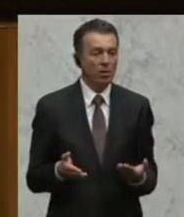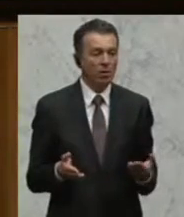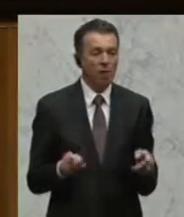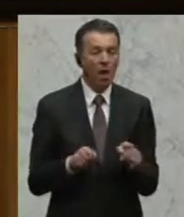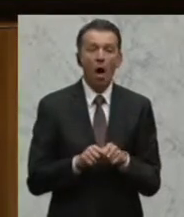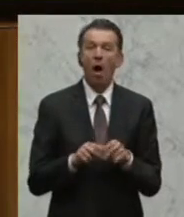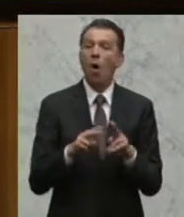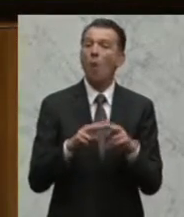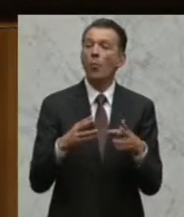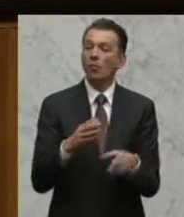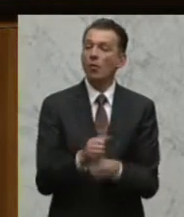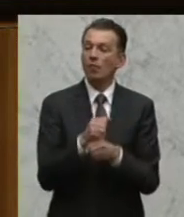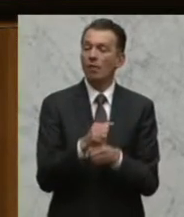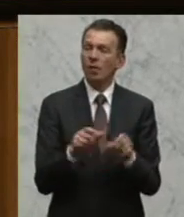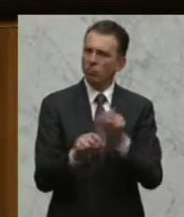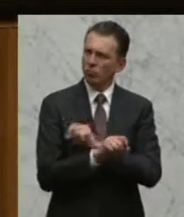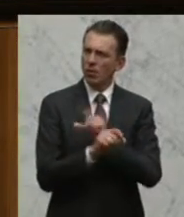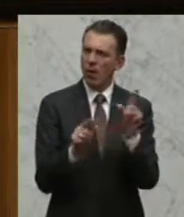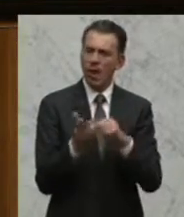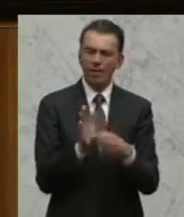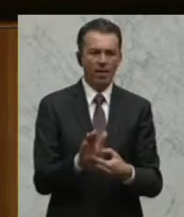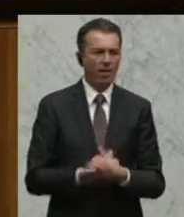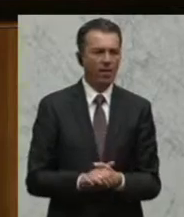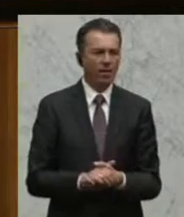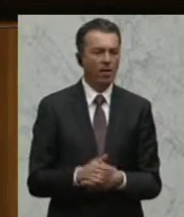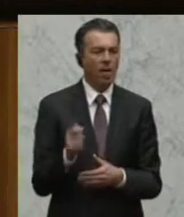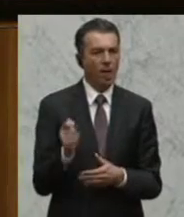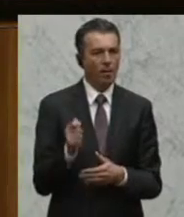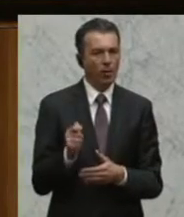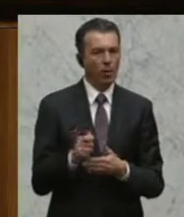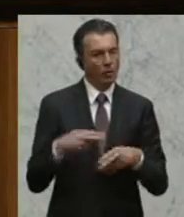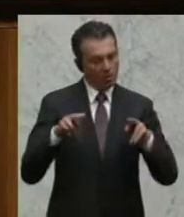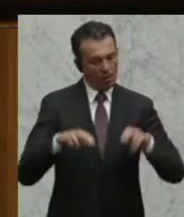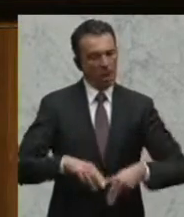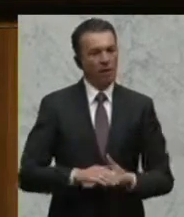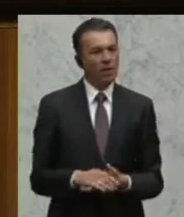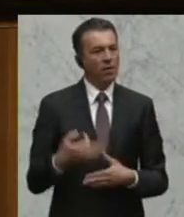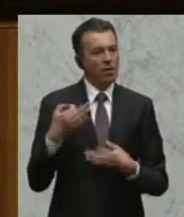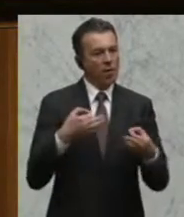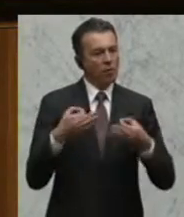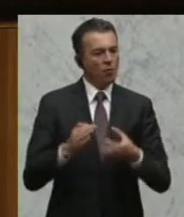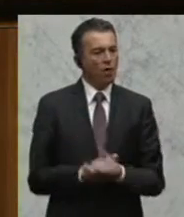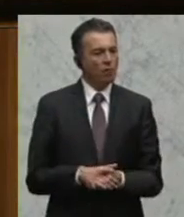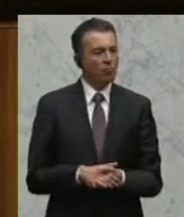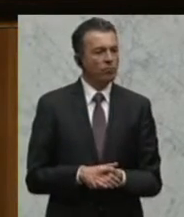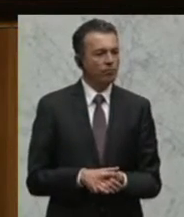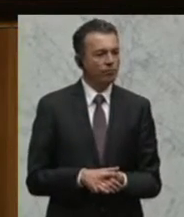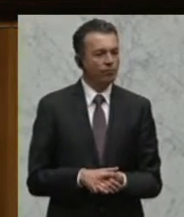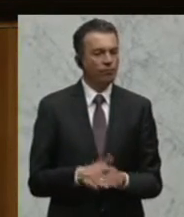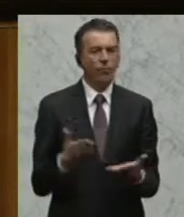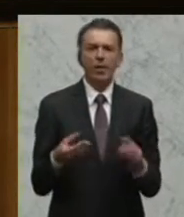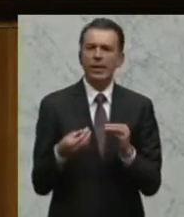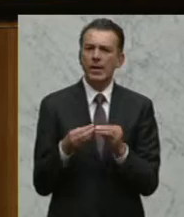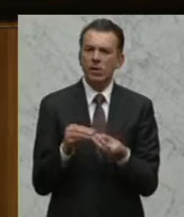laut Bundesverfassung klargelegt, dass die Abgeordneten das Recht haben, nachzufragen. Nachzufragen, wenn